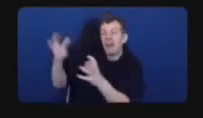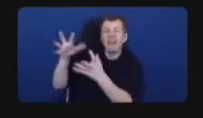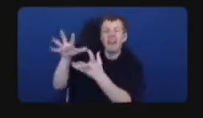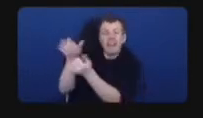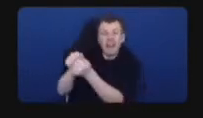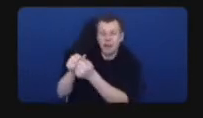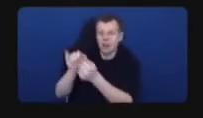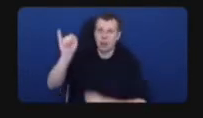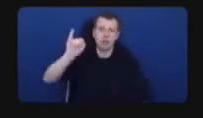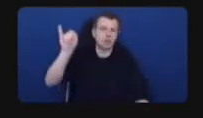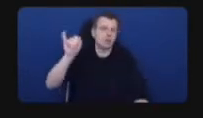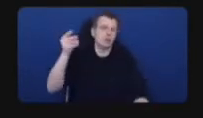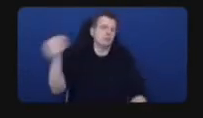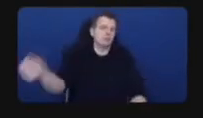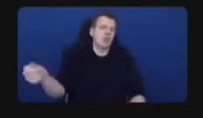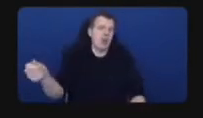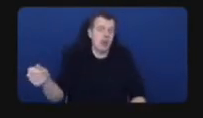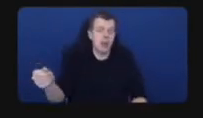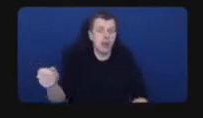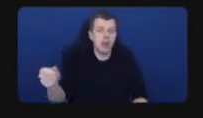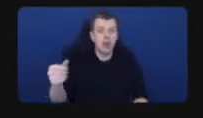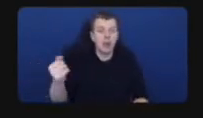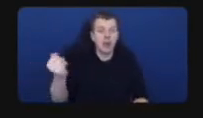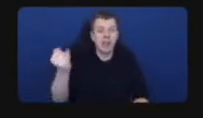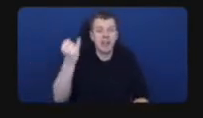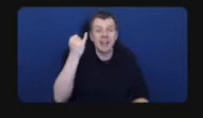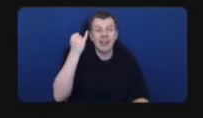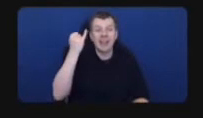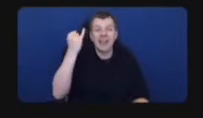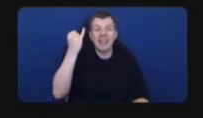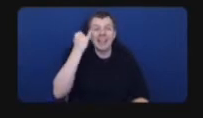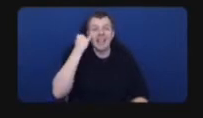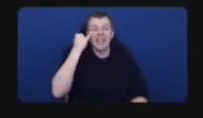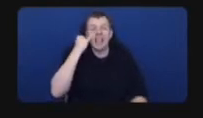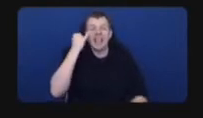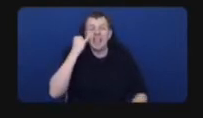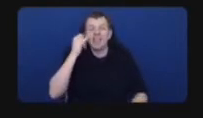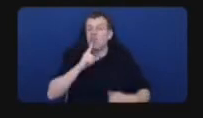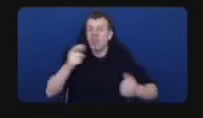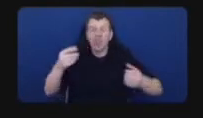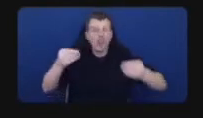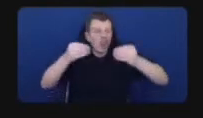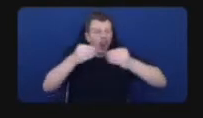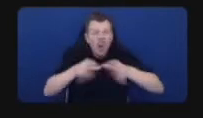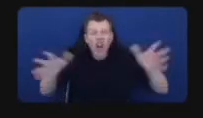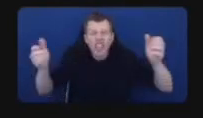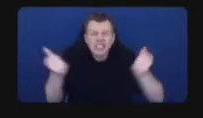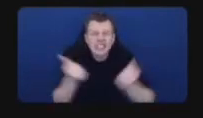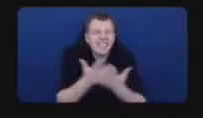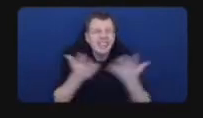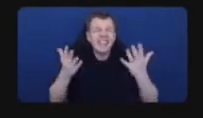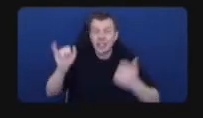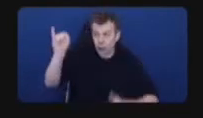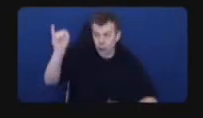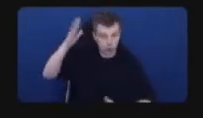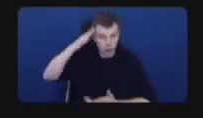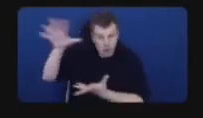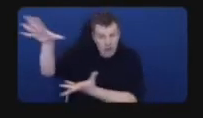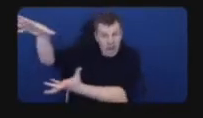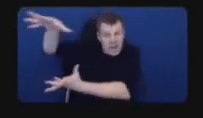If you do suffer a loss, no insurance policy is going to bring you back to your. 所以有保险的话是最好的。